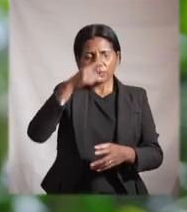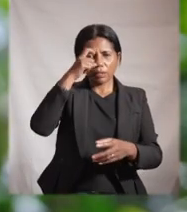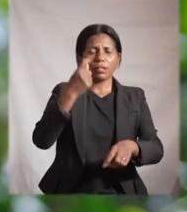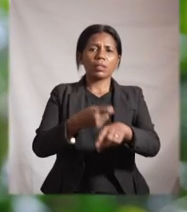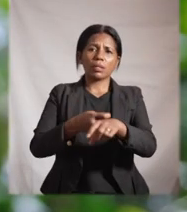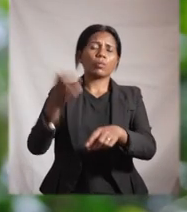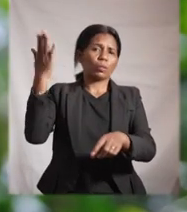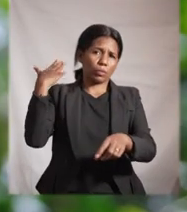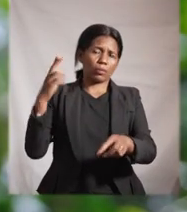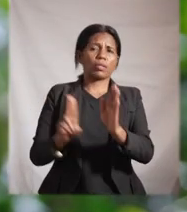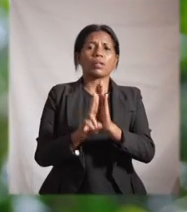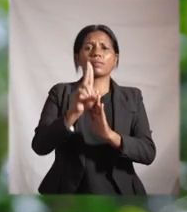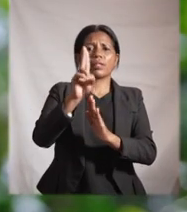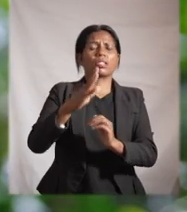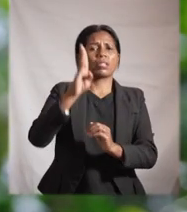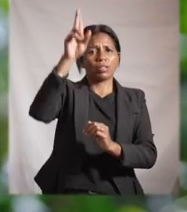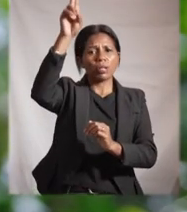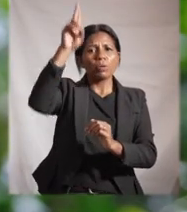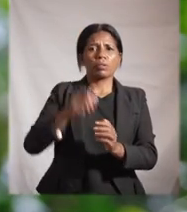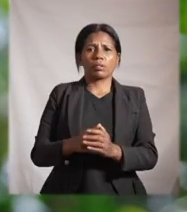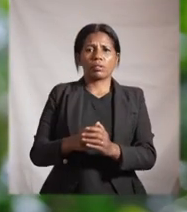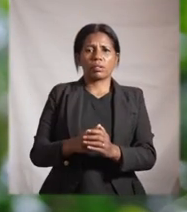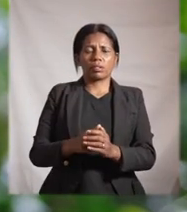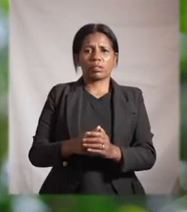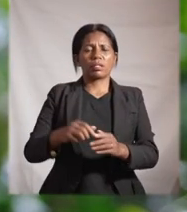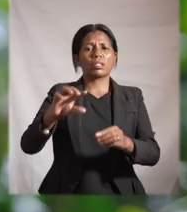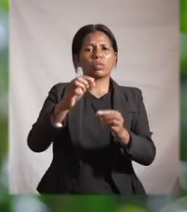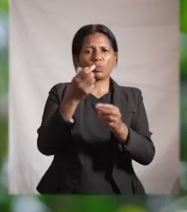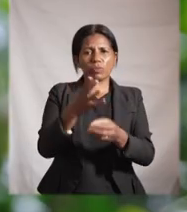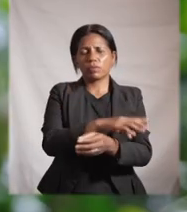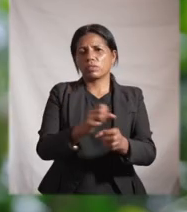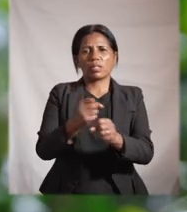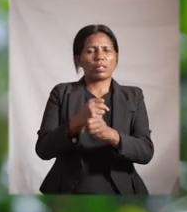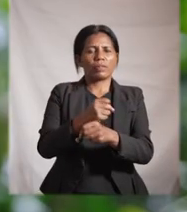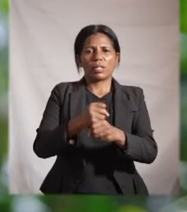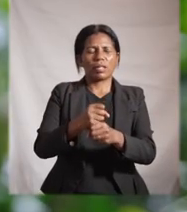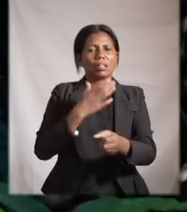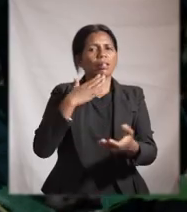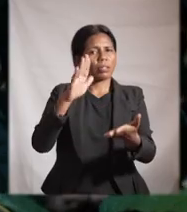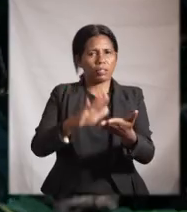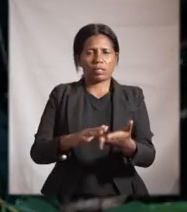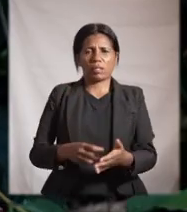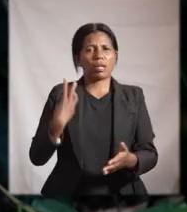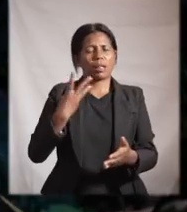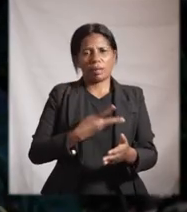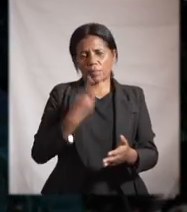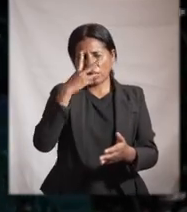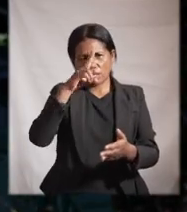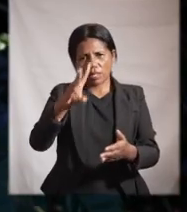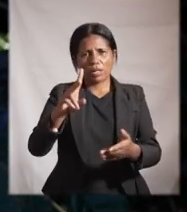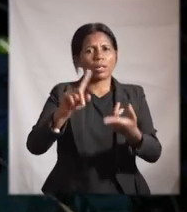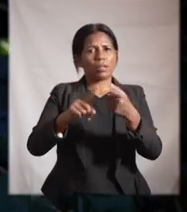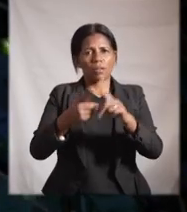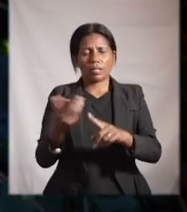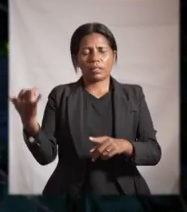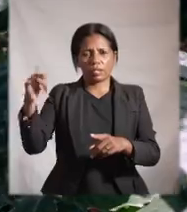Tamba tempo lukne kafe ne naruk liu ne fuane la dundiak. Ne kami hare ansa